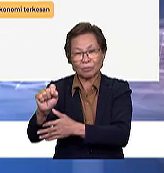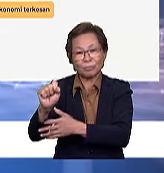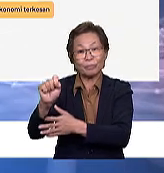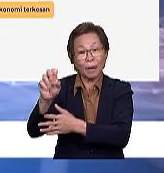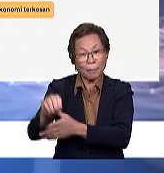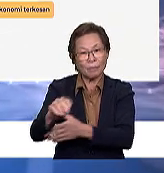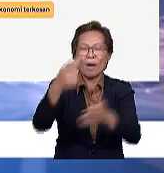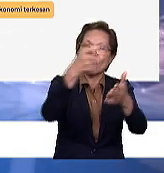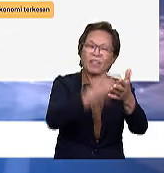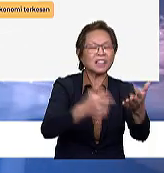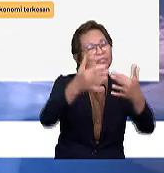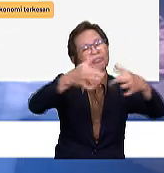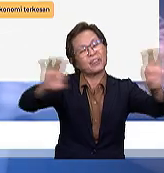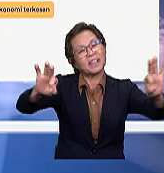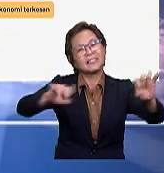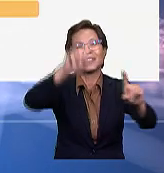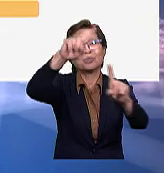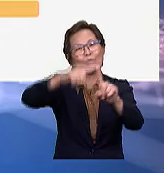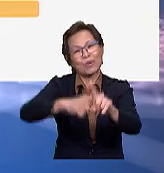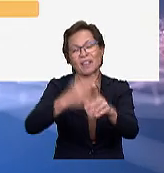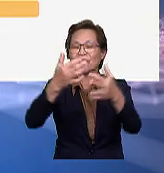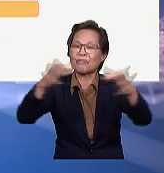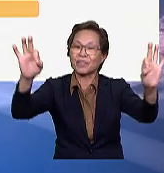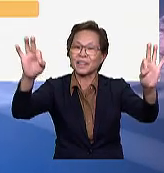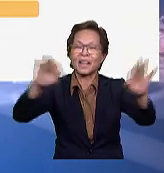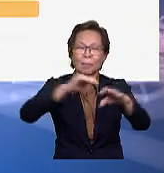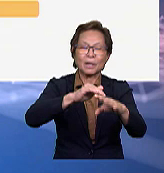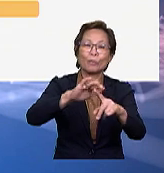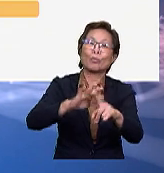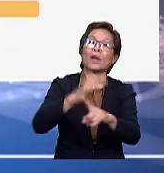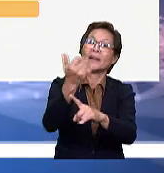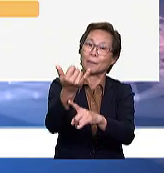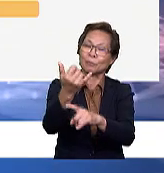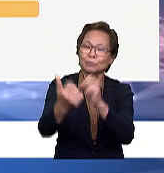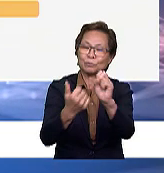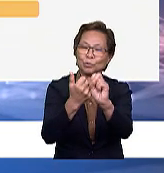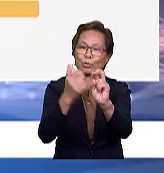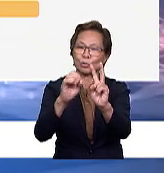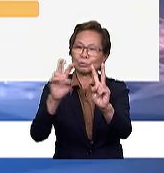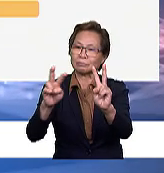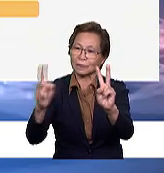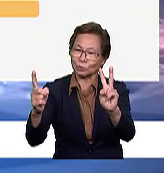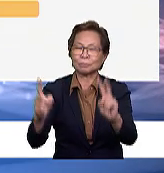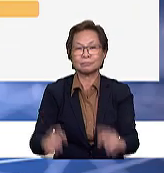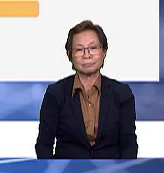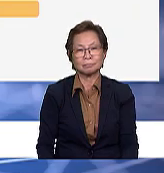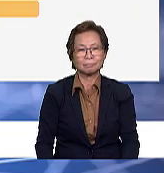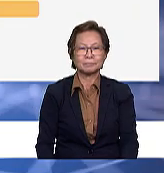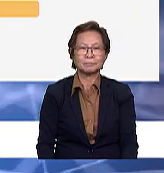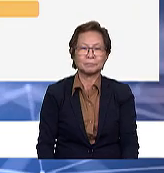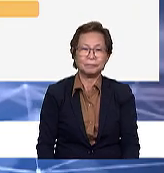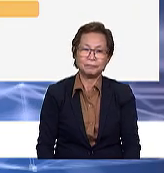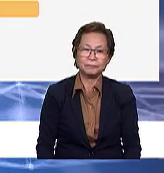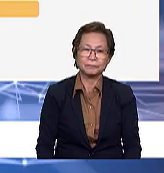pembayaran Dewi selama satu bulan pada bulan Juni 2012 satu formasi yang